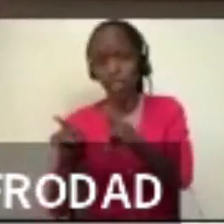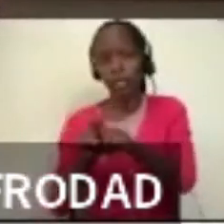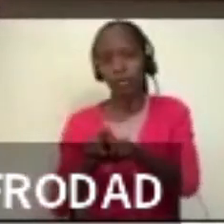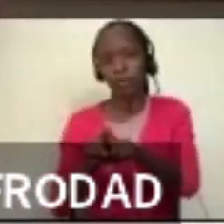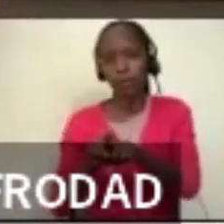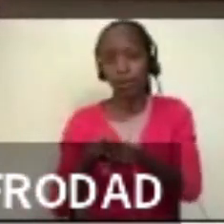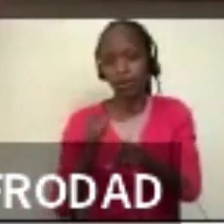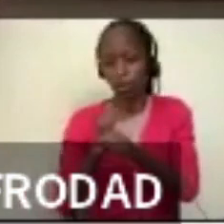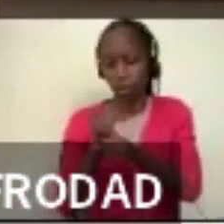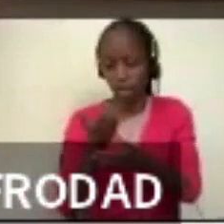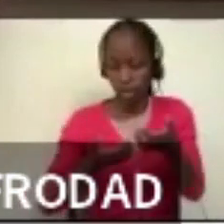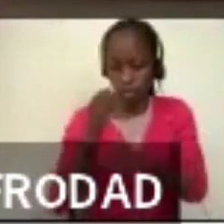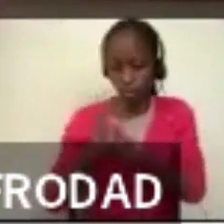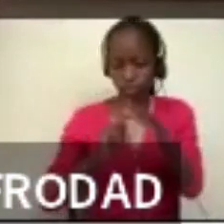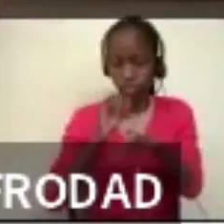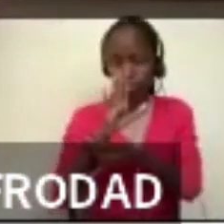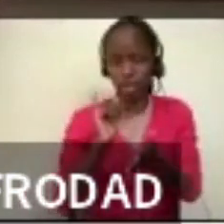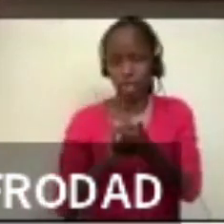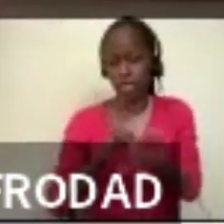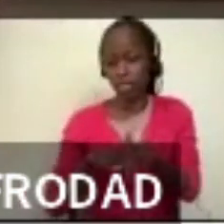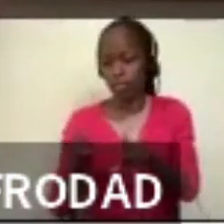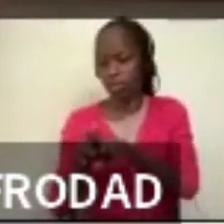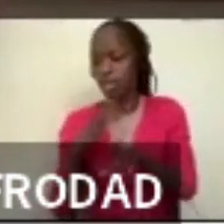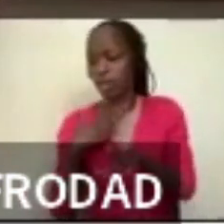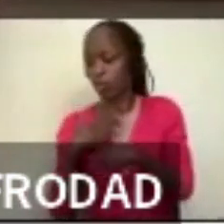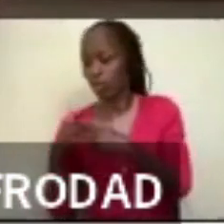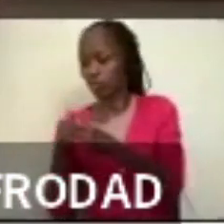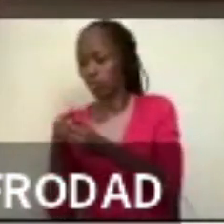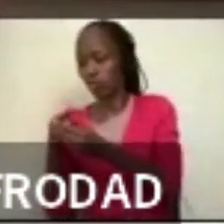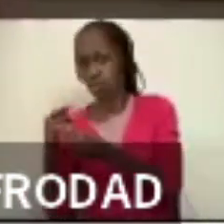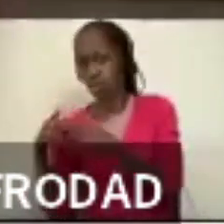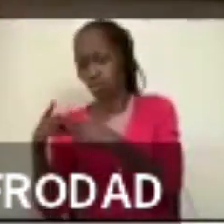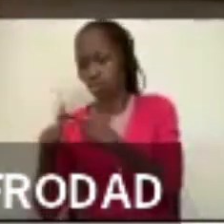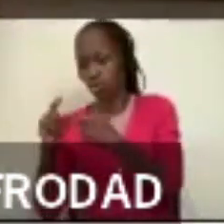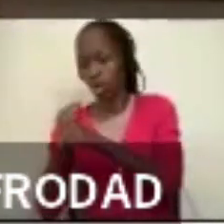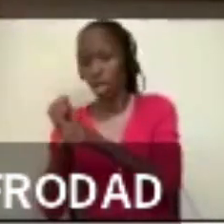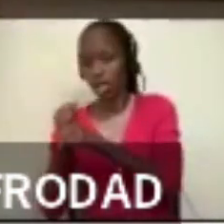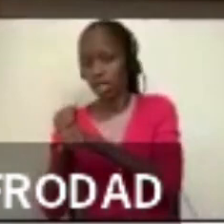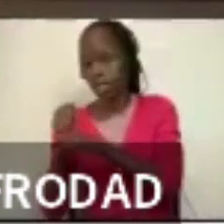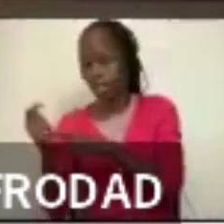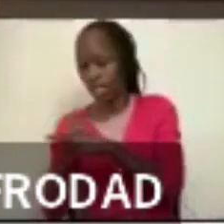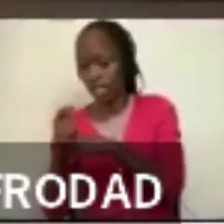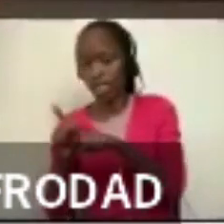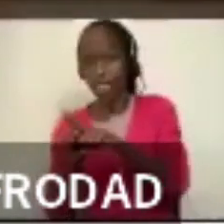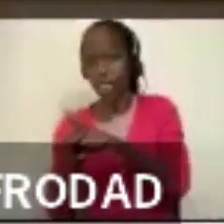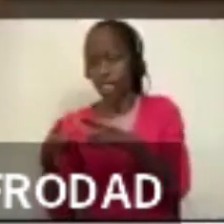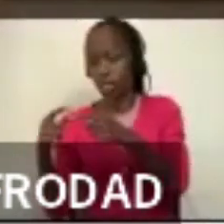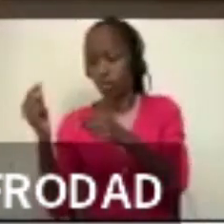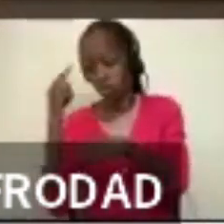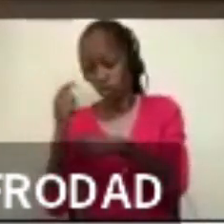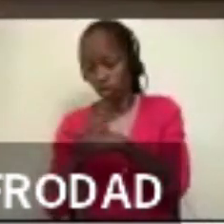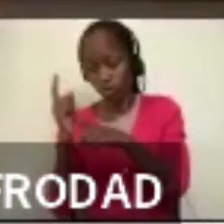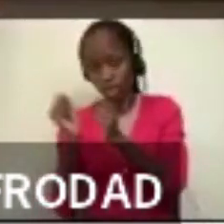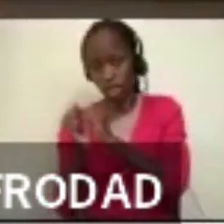la formation. Donc, je suis allée à Dakar. J'ai fait une formation de 10 jours. Et